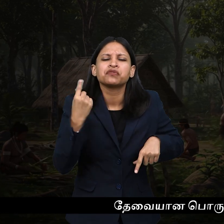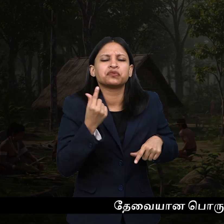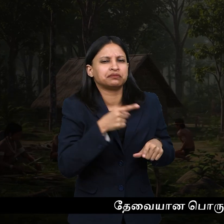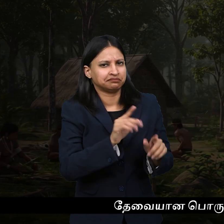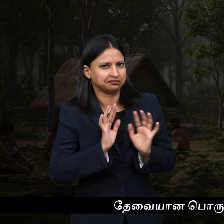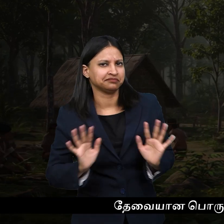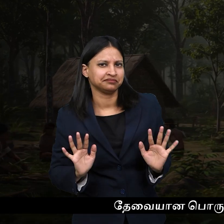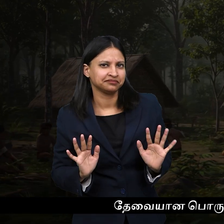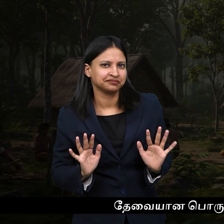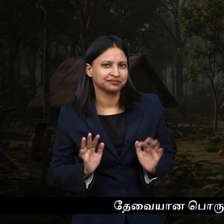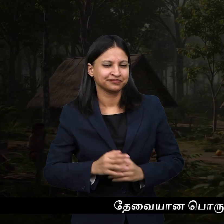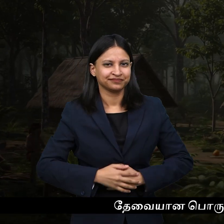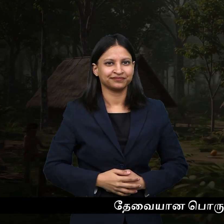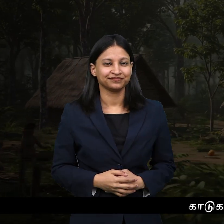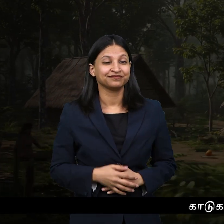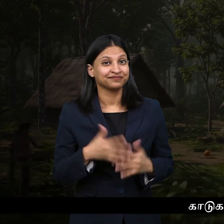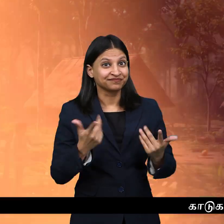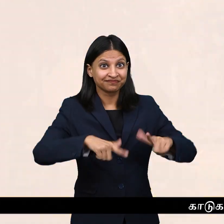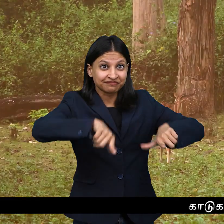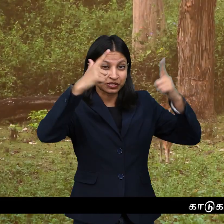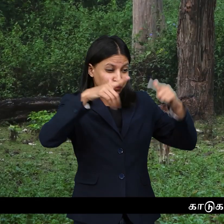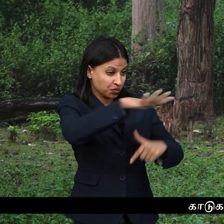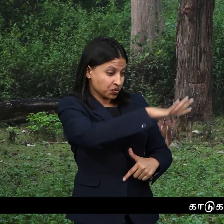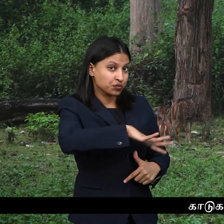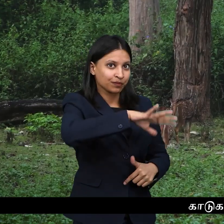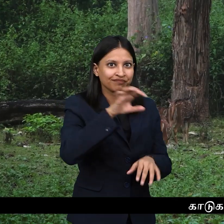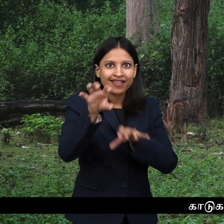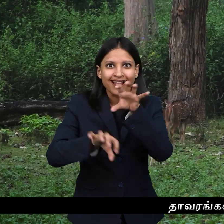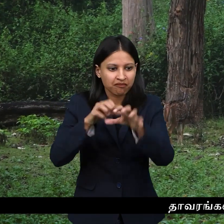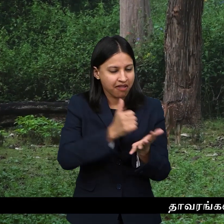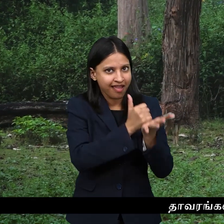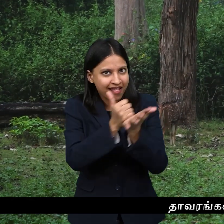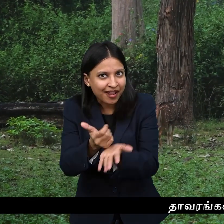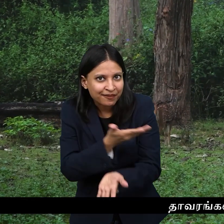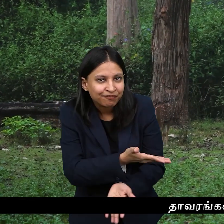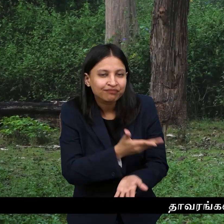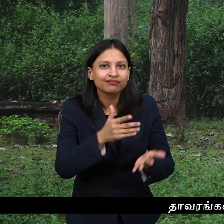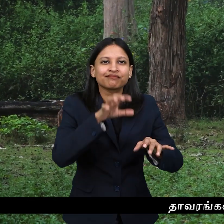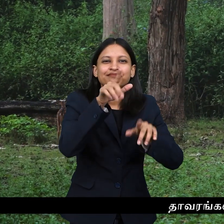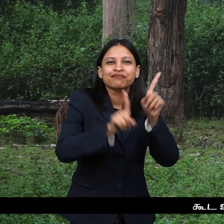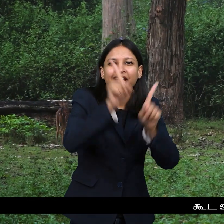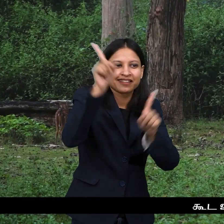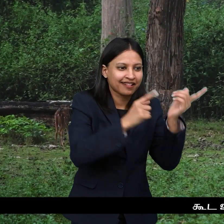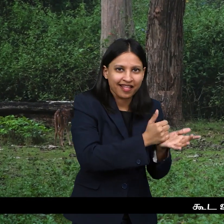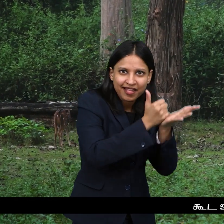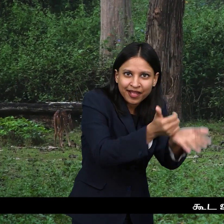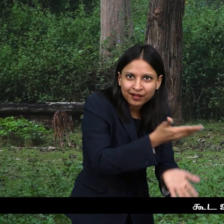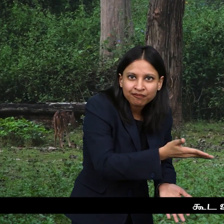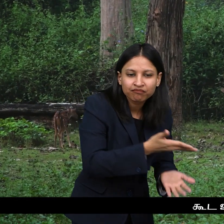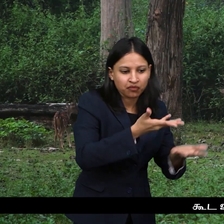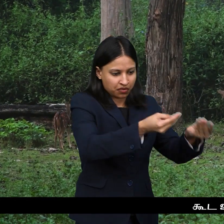தேவையான பொருட்களையும் வழங்குகின்றன. காடுகள் விலங்குகளுக்கு, தாவரங்களுக்கு மற்றும் நமக்கும்